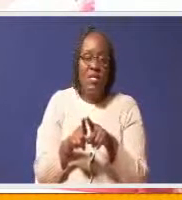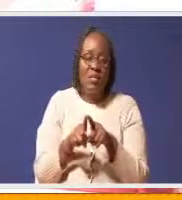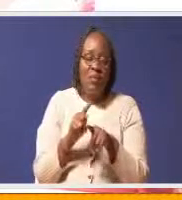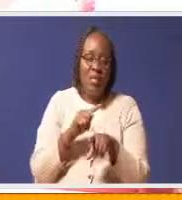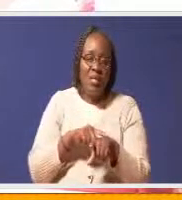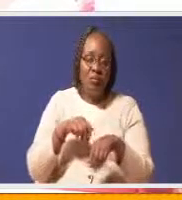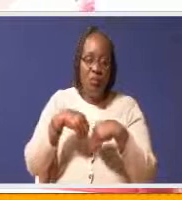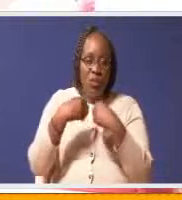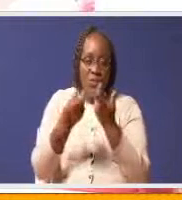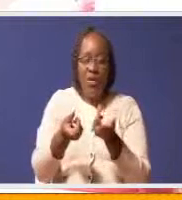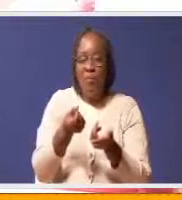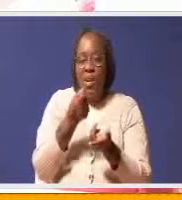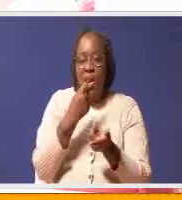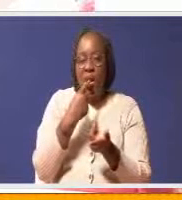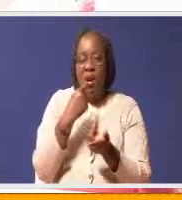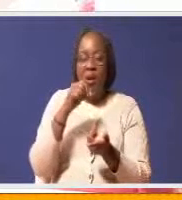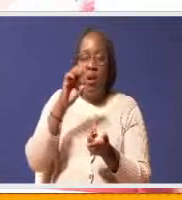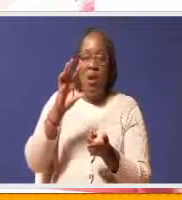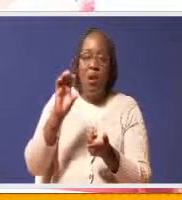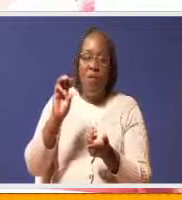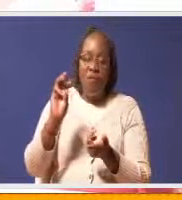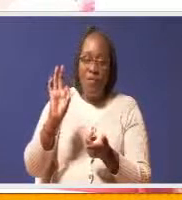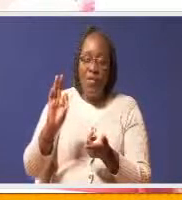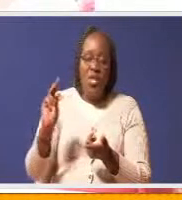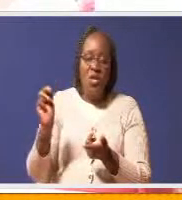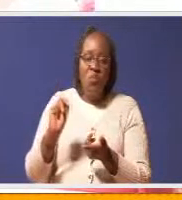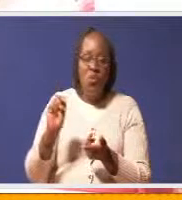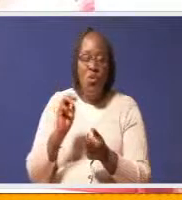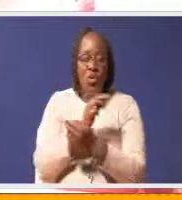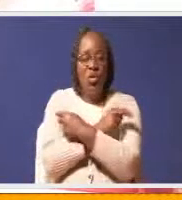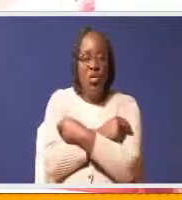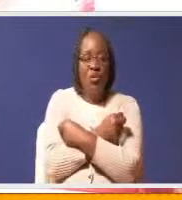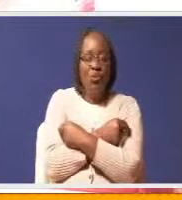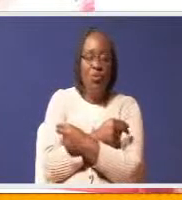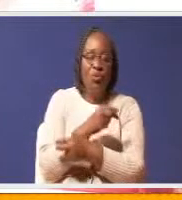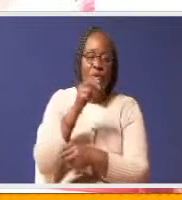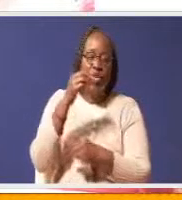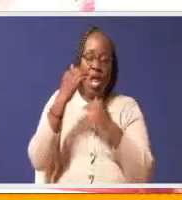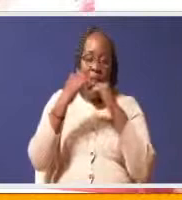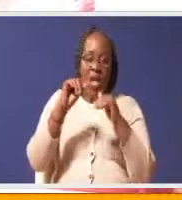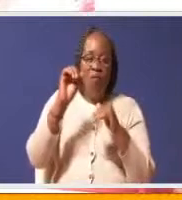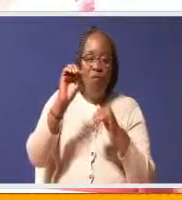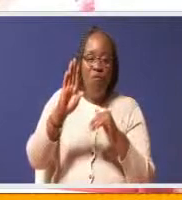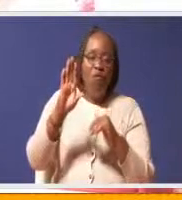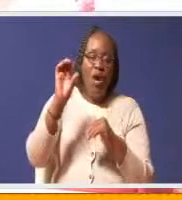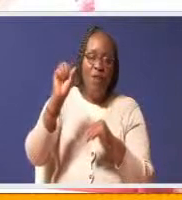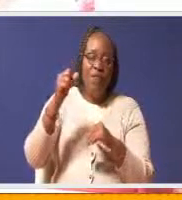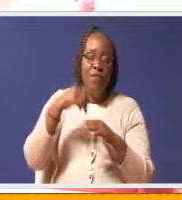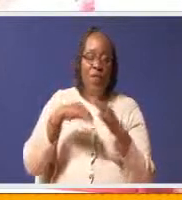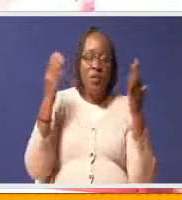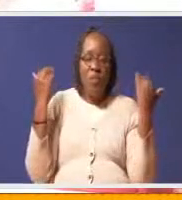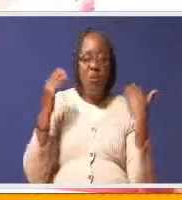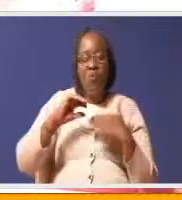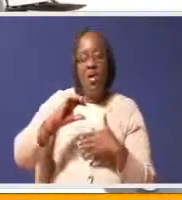kine nkaniranda wa shia milioni mirongwe tano na idhatu kudhikire sibitari siya level 4 na 5 ndani ya kaunti ya